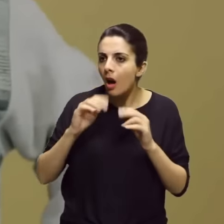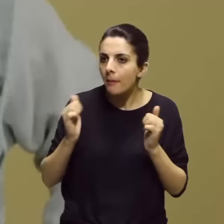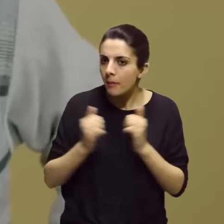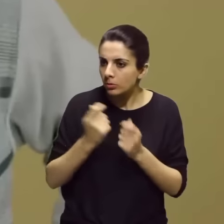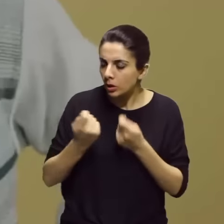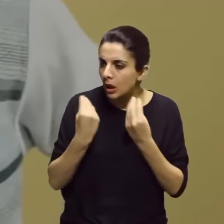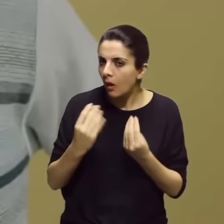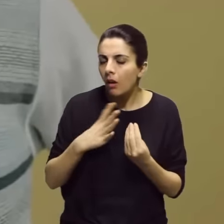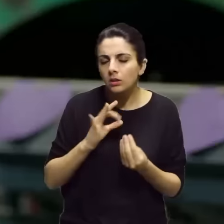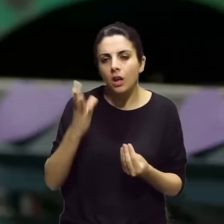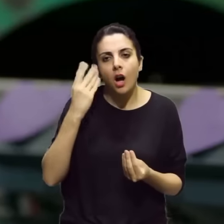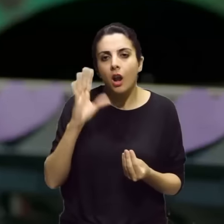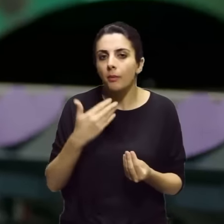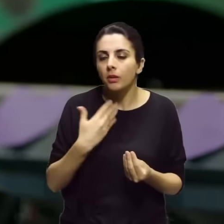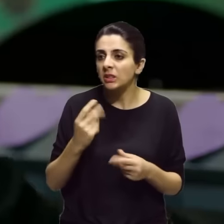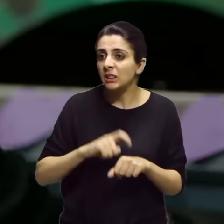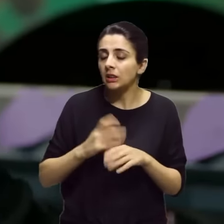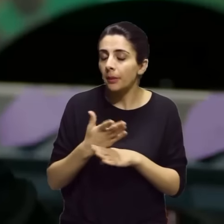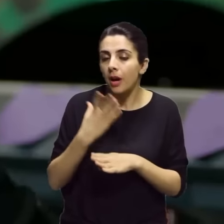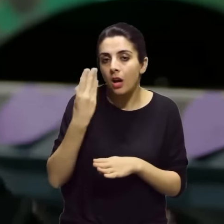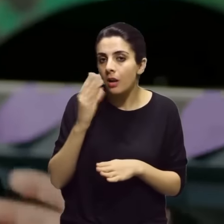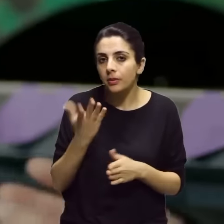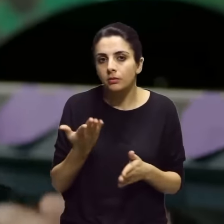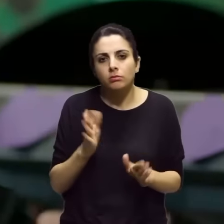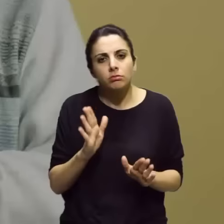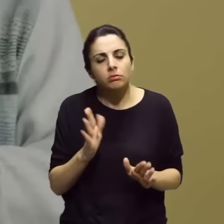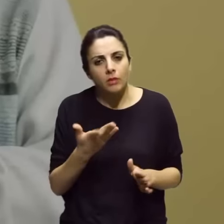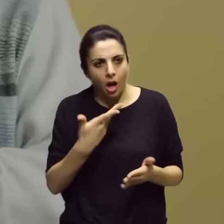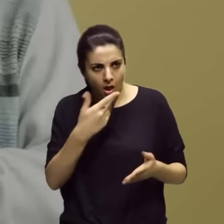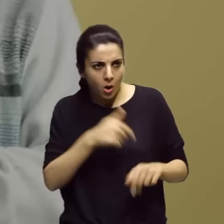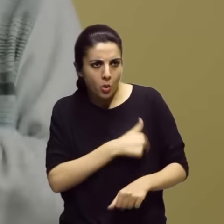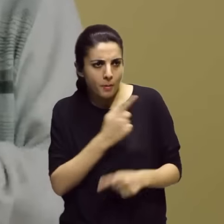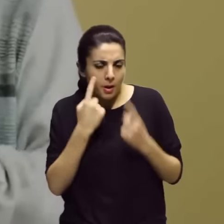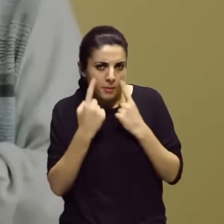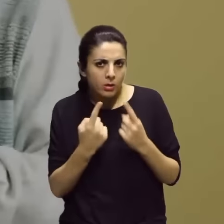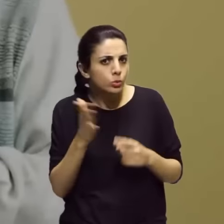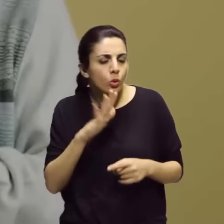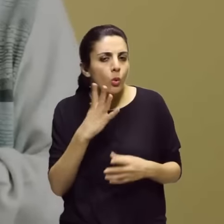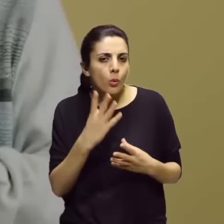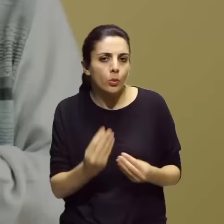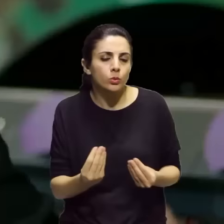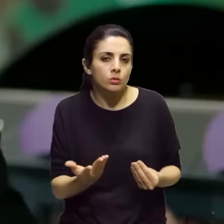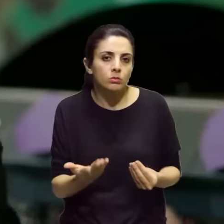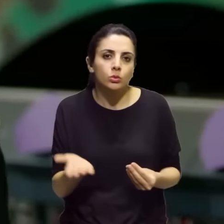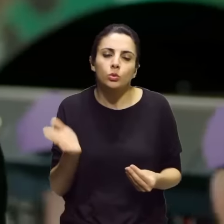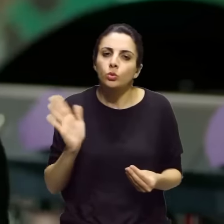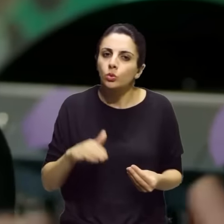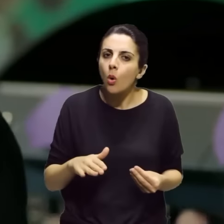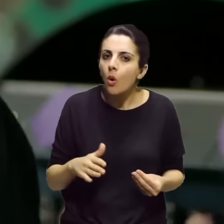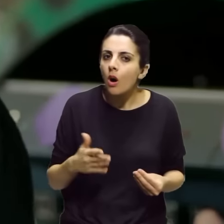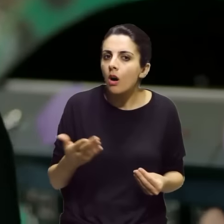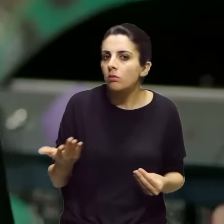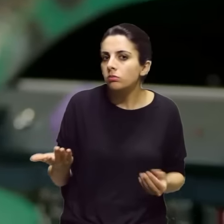burayı. Yani hiç anlamadım abi neden sinirli. Bu anlattıklarım buraya kadar normal. Sonra ne oldu? Devam et. Abi